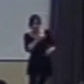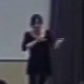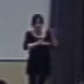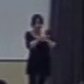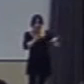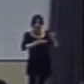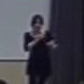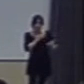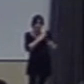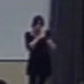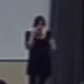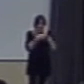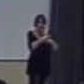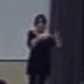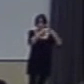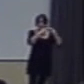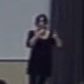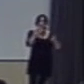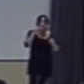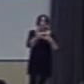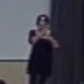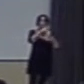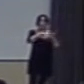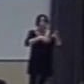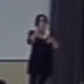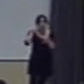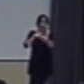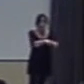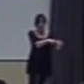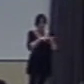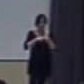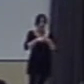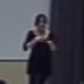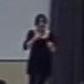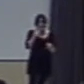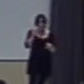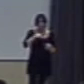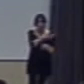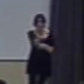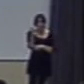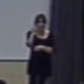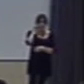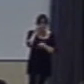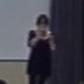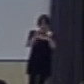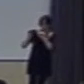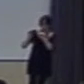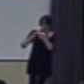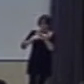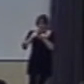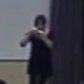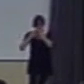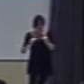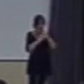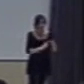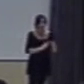l'Ajuntament per anar construint doncs, una Barcelona més solidària i en definitiva doncs, és l'experiència vostra, és l'experiència de les entitats. I és